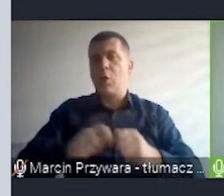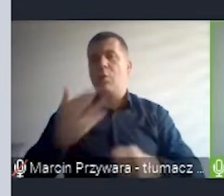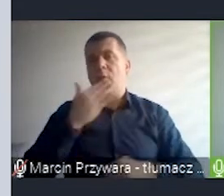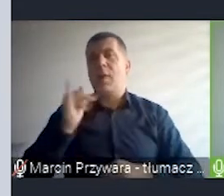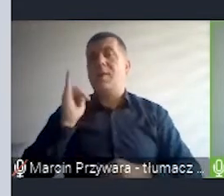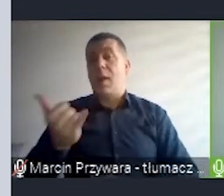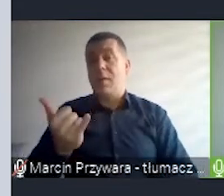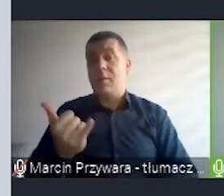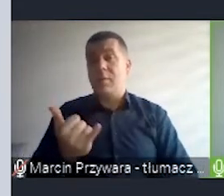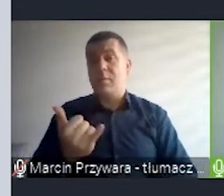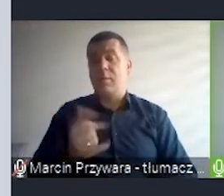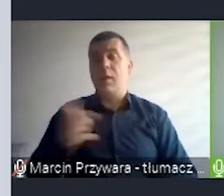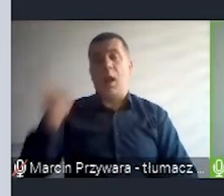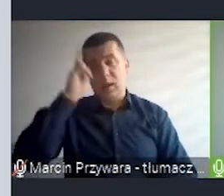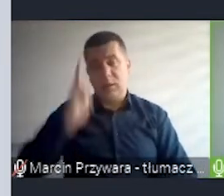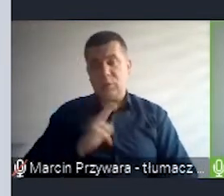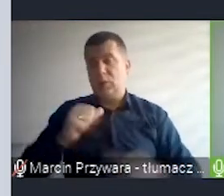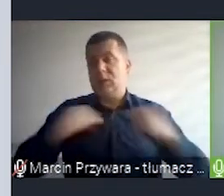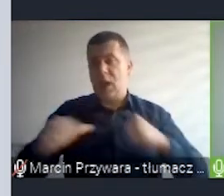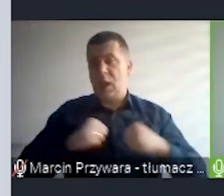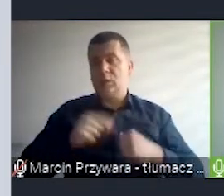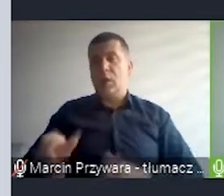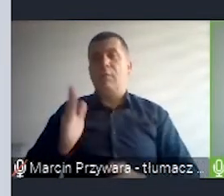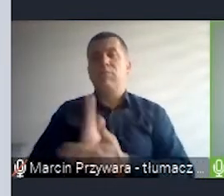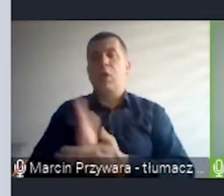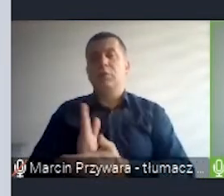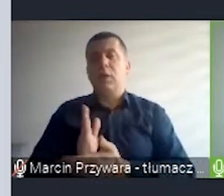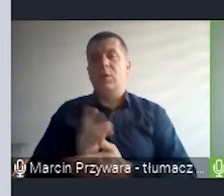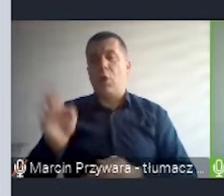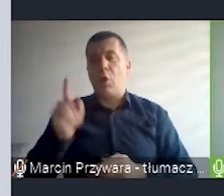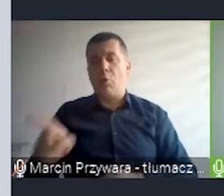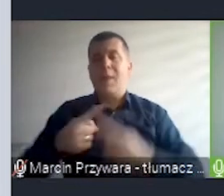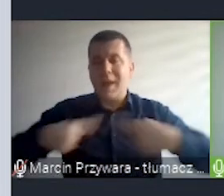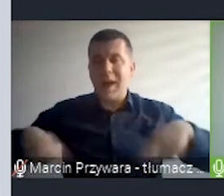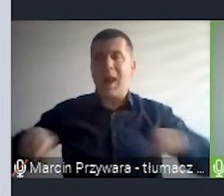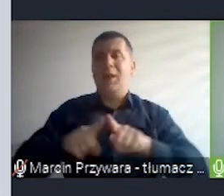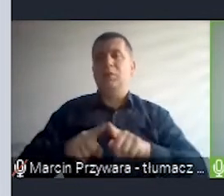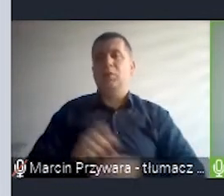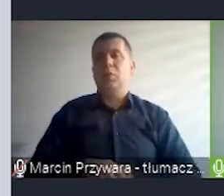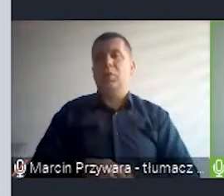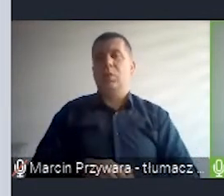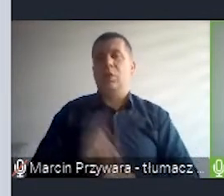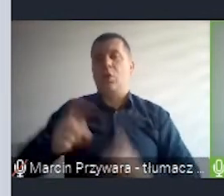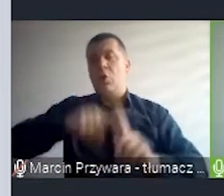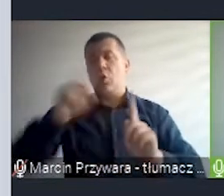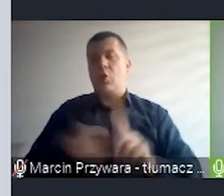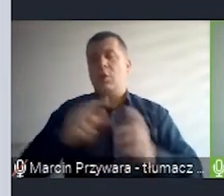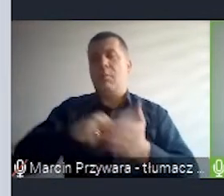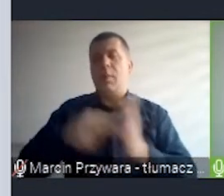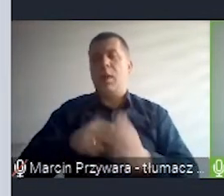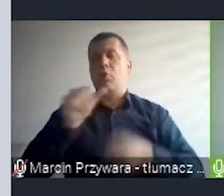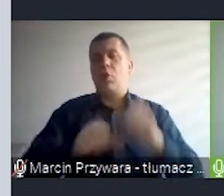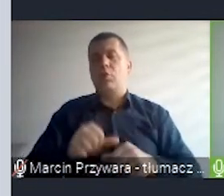jak, a instytucja zarządzająca, instytucja pośrednicząca realizują ten roczny plan kontroli i